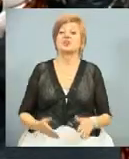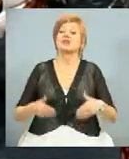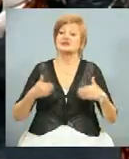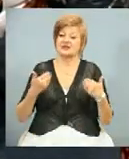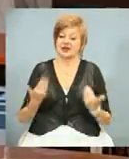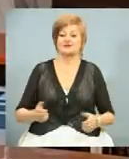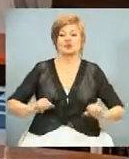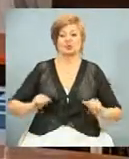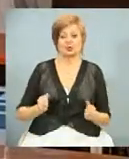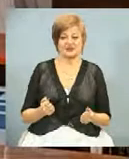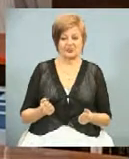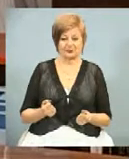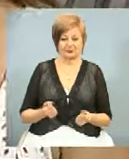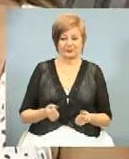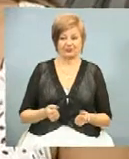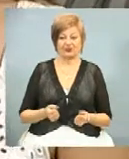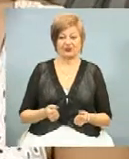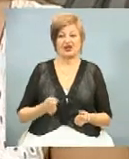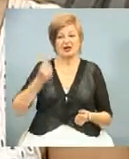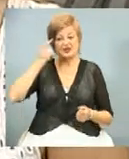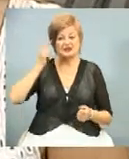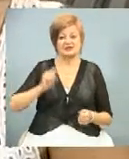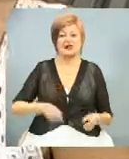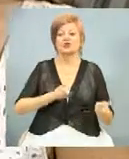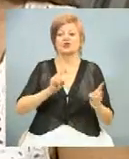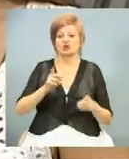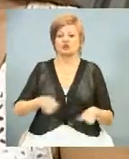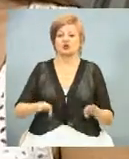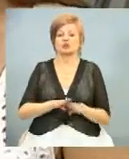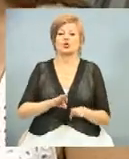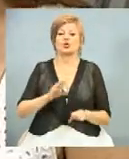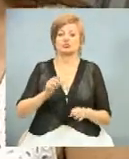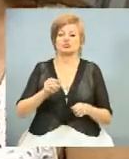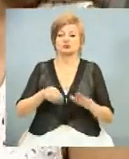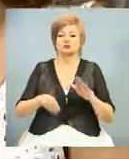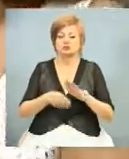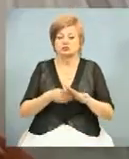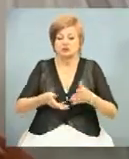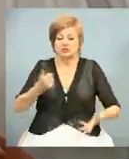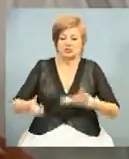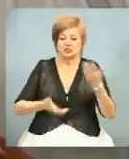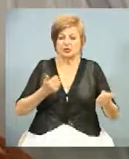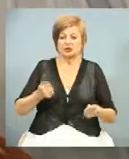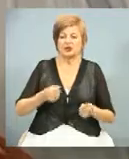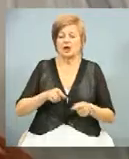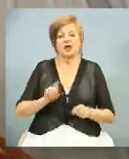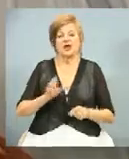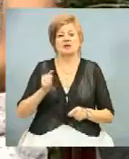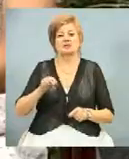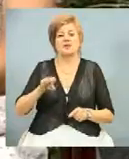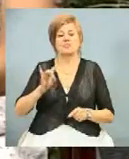Привіт, привіт, друзі! Привіт! Чи відомо вам, хто такі сапери? Напевно, це люди, які сапують сапами так на